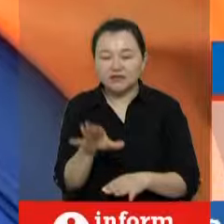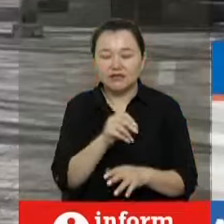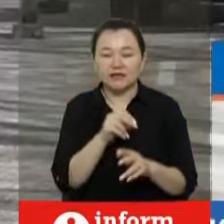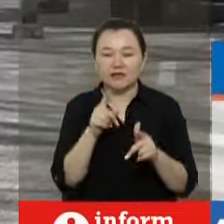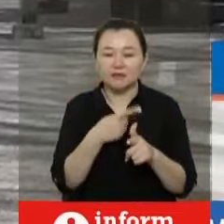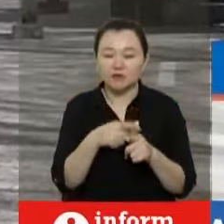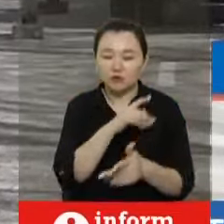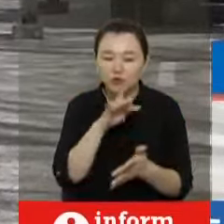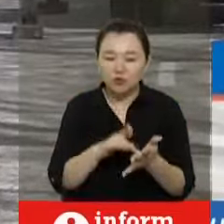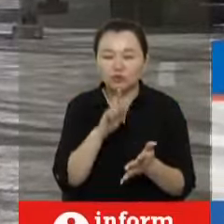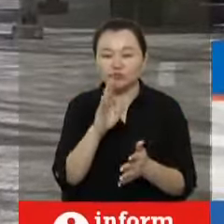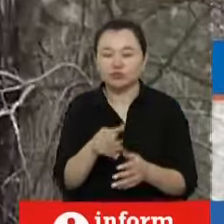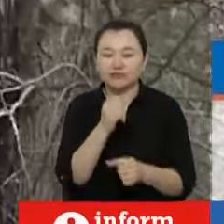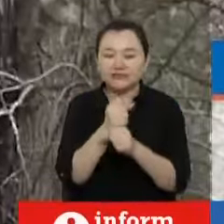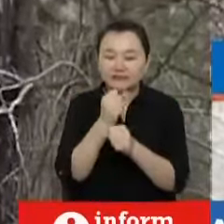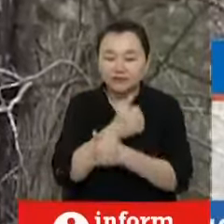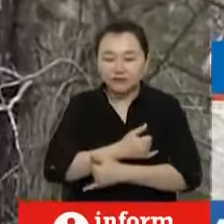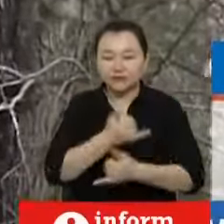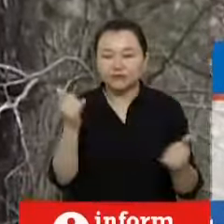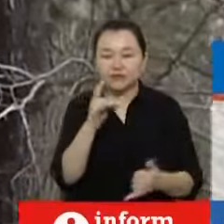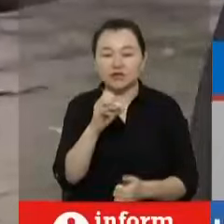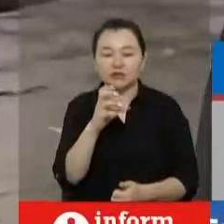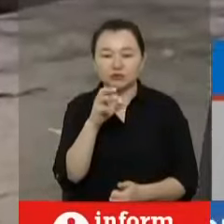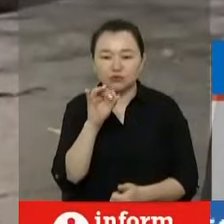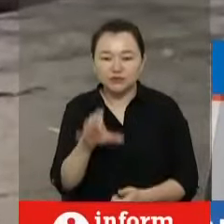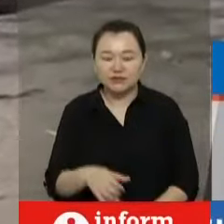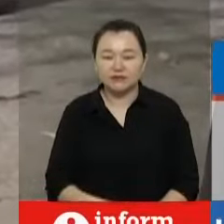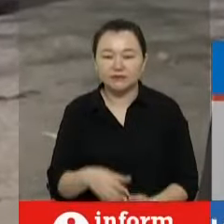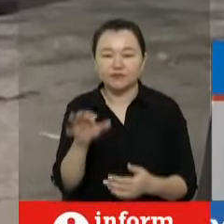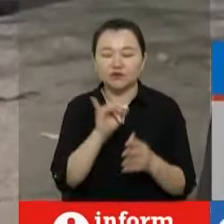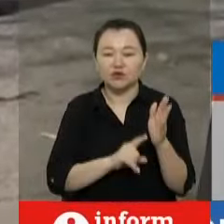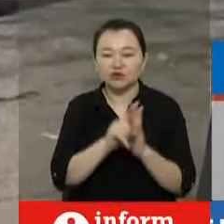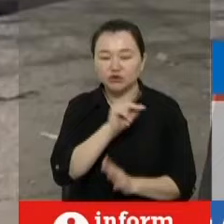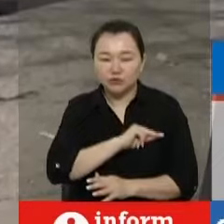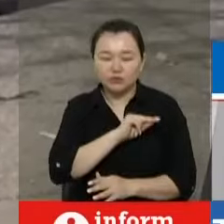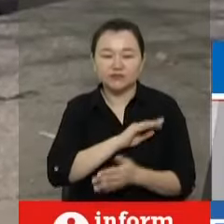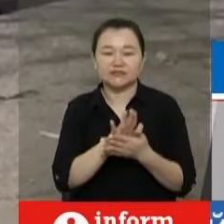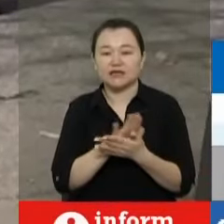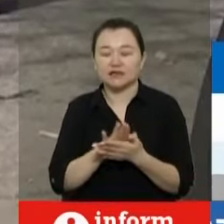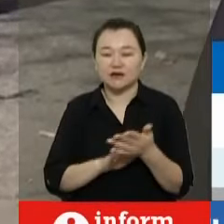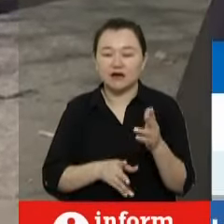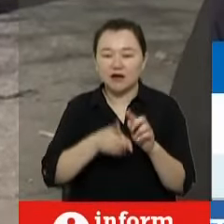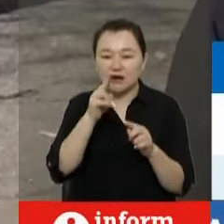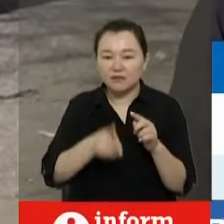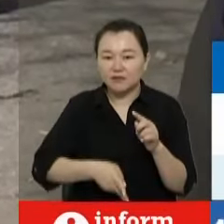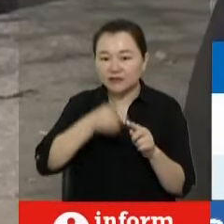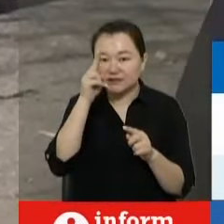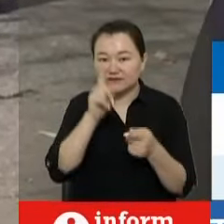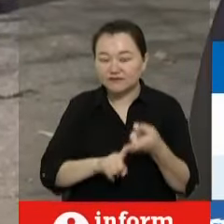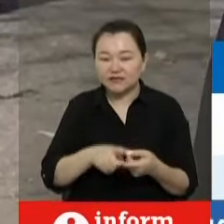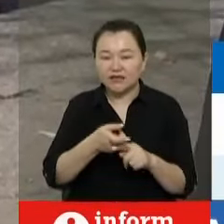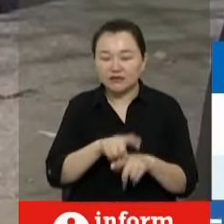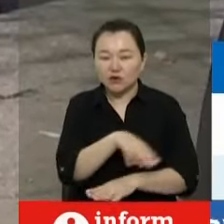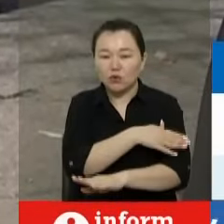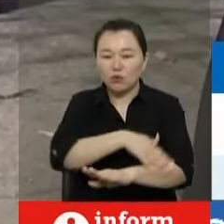города будут обеспечены необходимыми ресурсами. Начали работу по санитарной обрезке данной